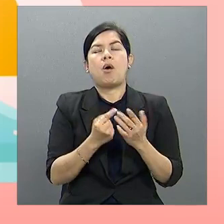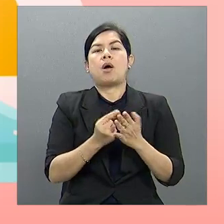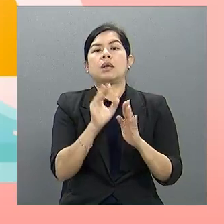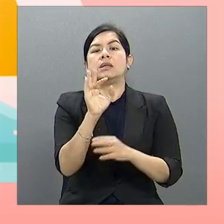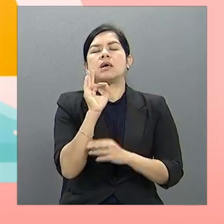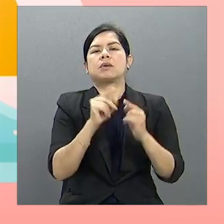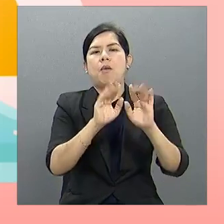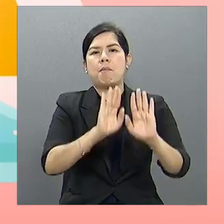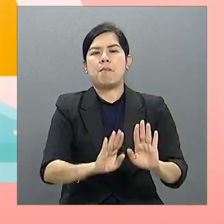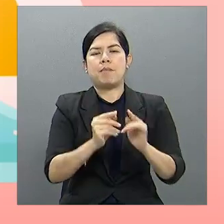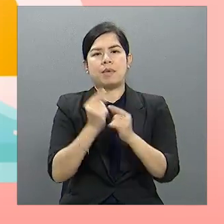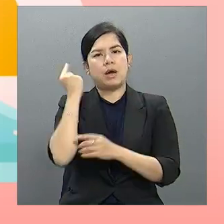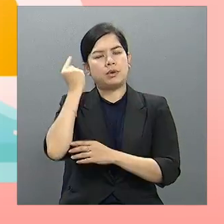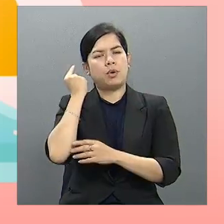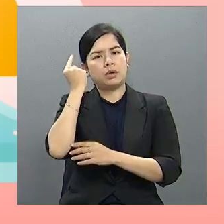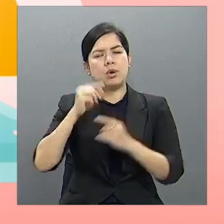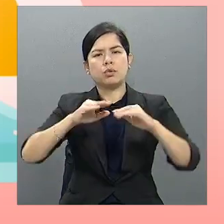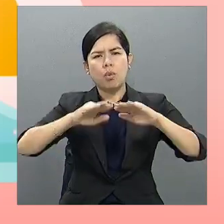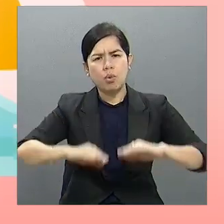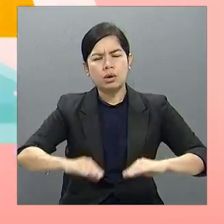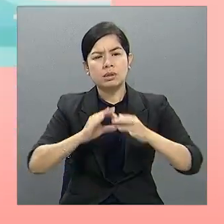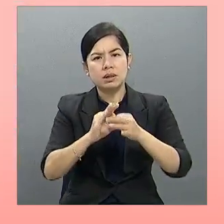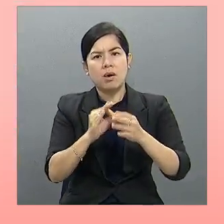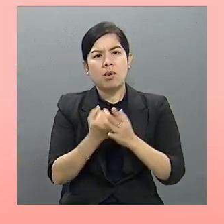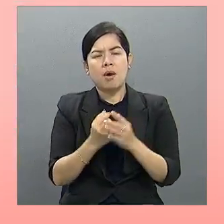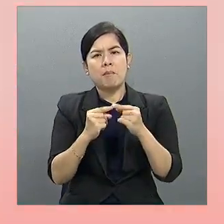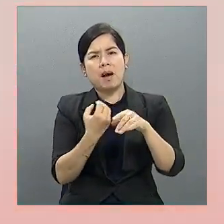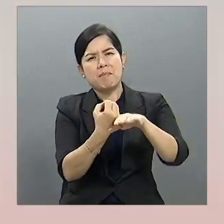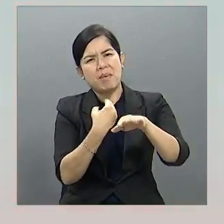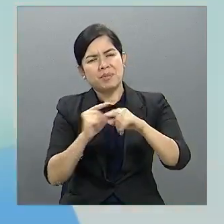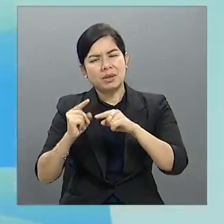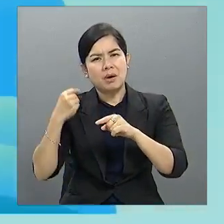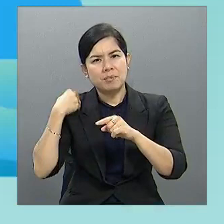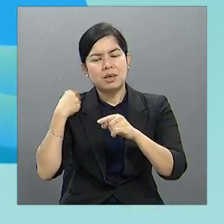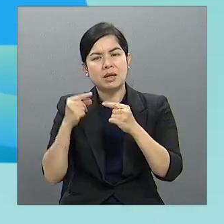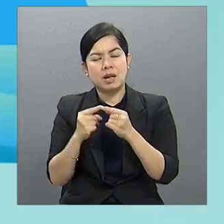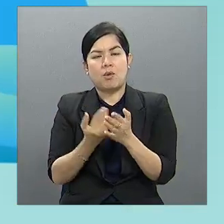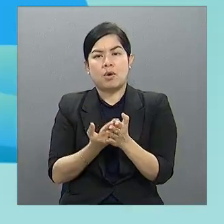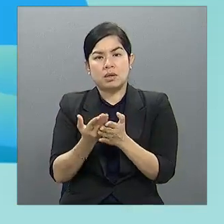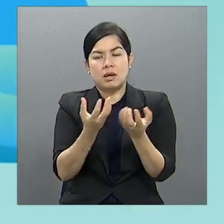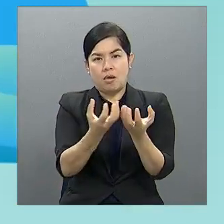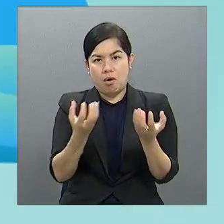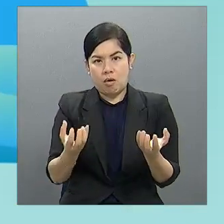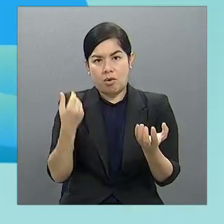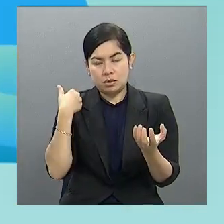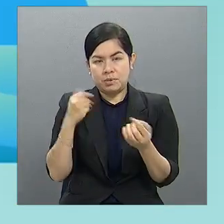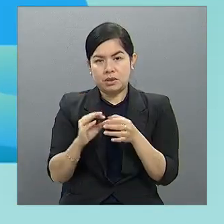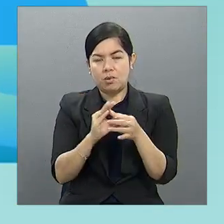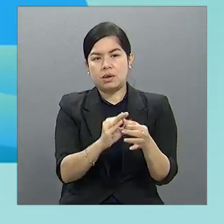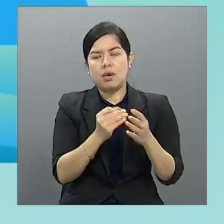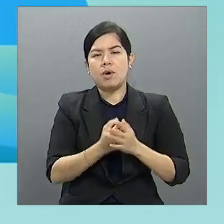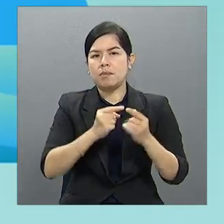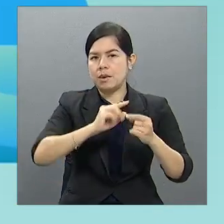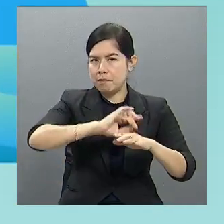การปล่อยก๊าซเลือกซื้อสินค้าและบริการที่เป็นมิตรต่อสิ่งแวดล้อมเพื่อลดปัญหาขยะที่ต้นทางครับ ที่สำคัญ